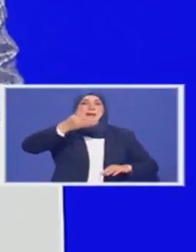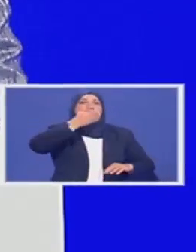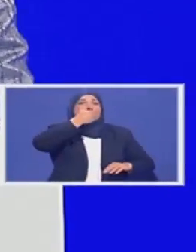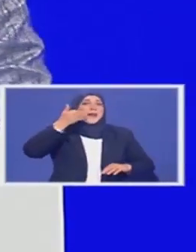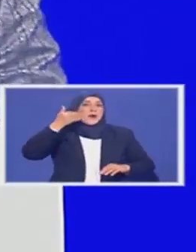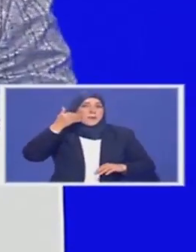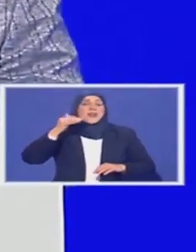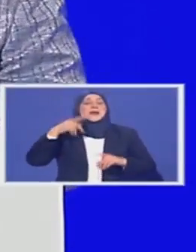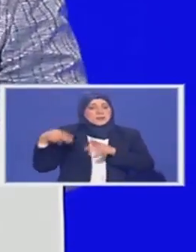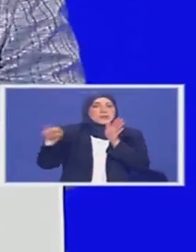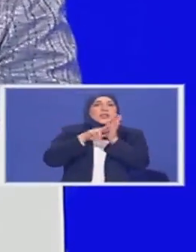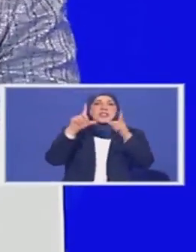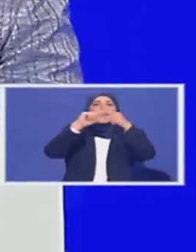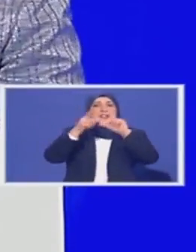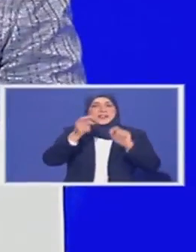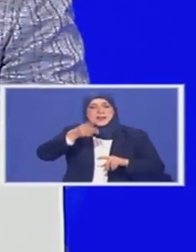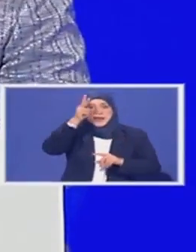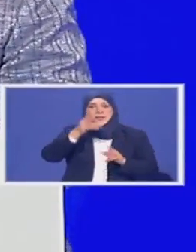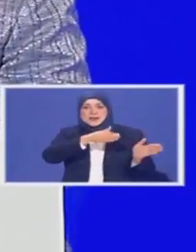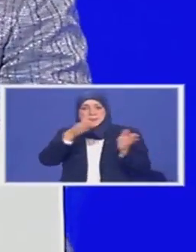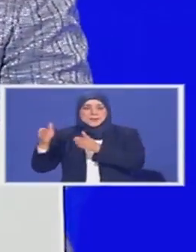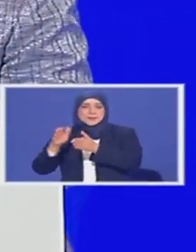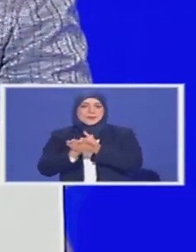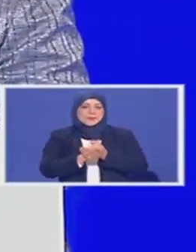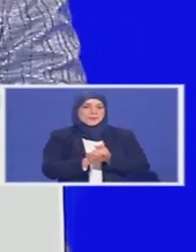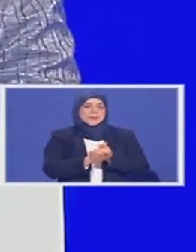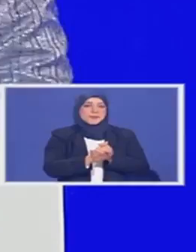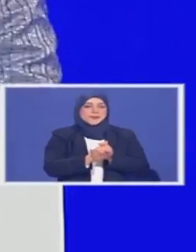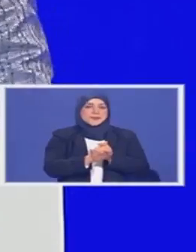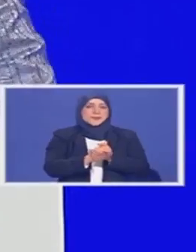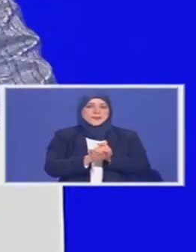ورياض الأطفال في المرحلة الثالثة من 4 جوان.